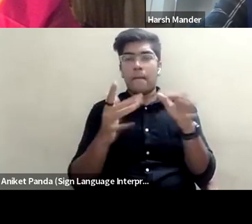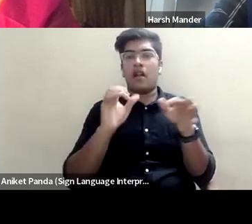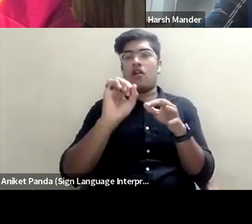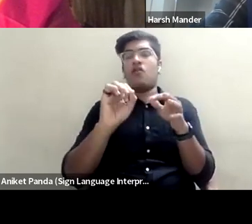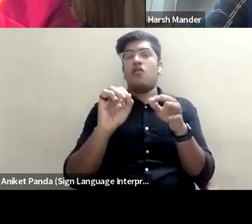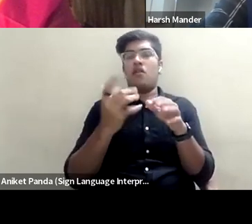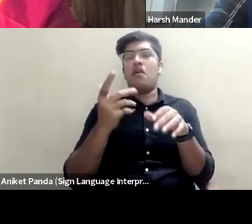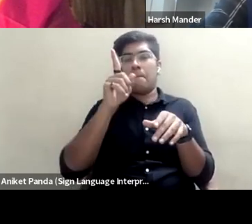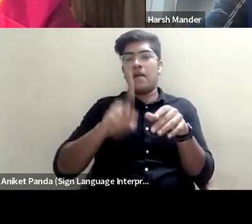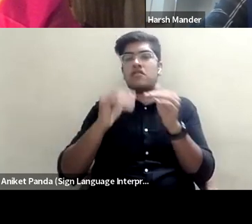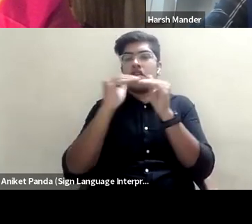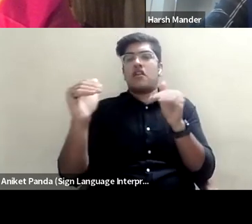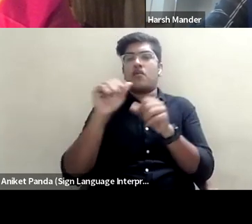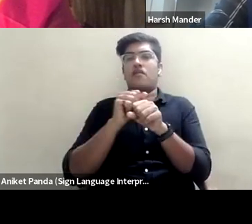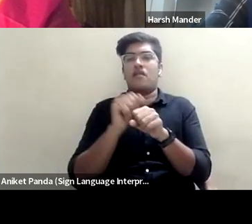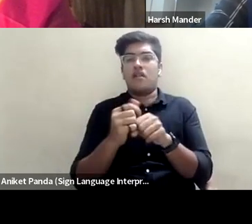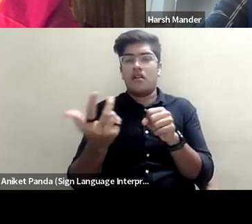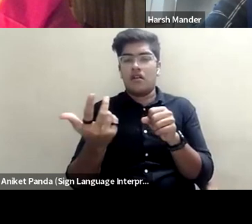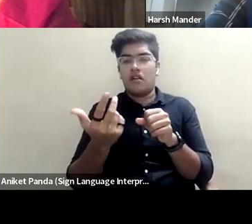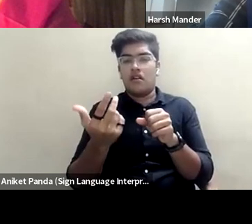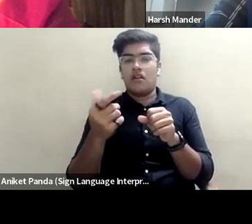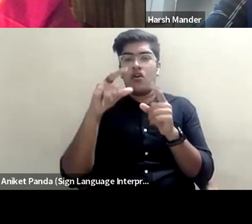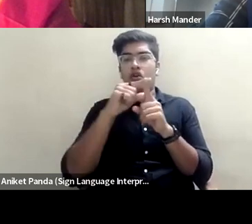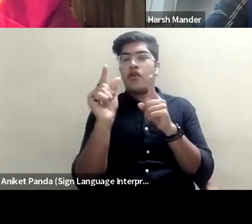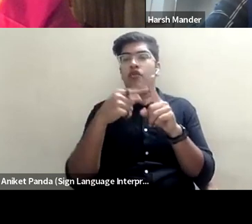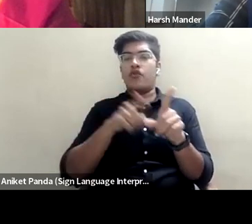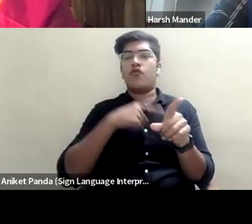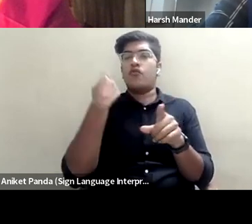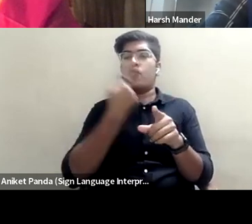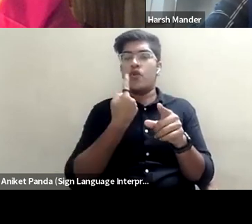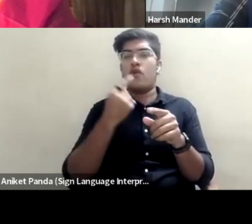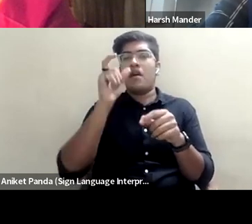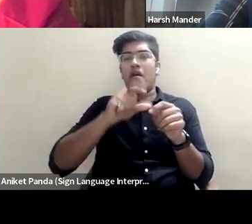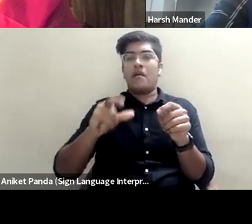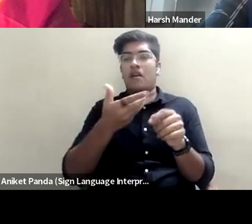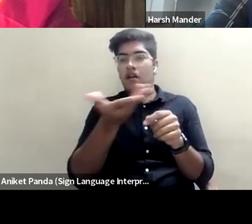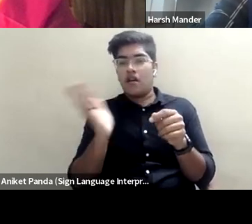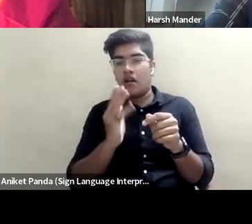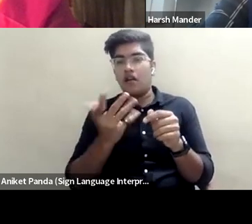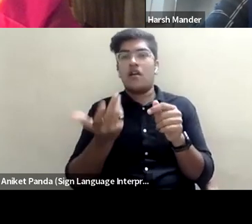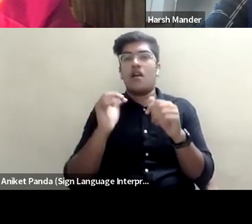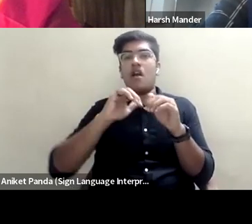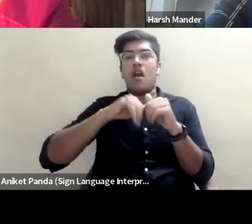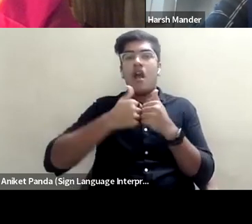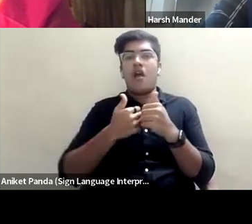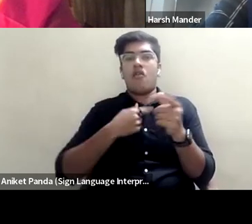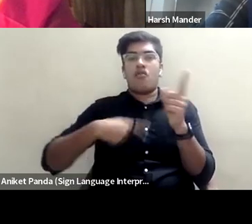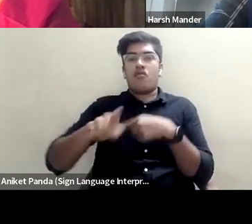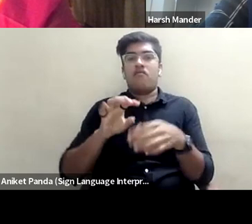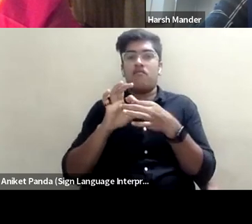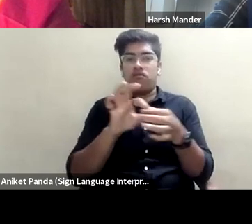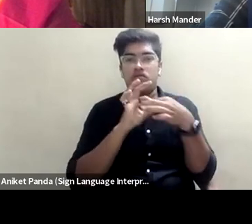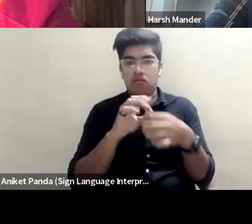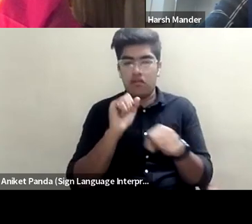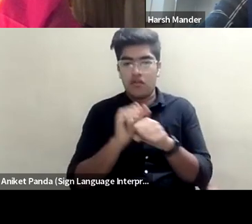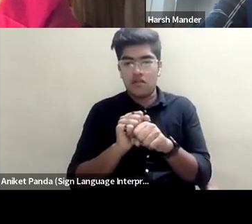gender equality. It places duties on citizens in how they relate to each other. हम एक दूसरे से बंधे हुए हैं. आपके ऊपर